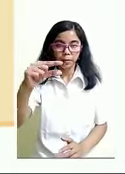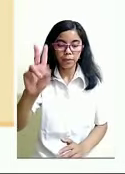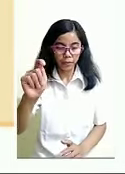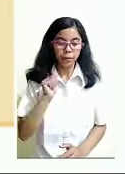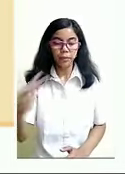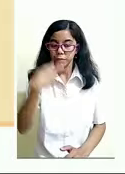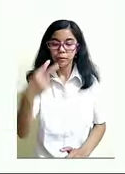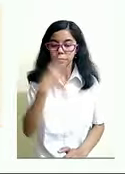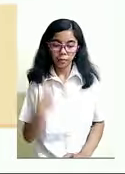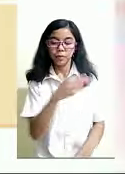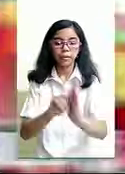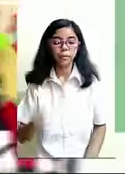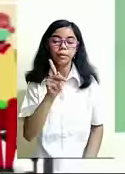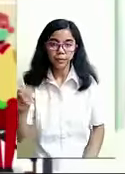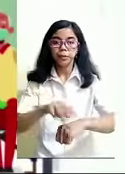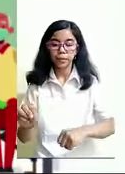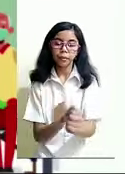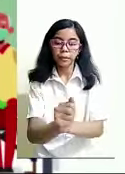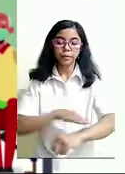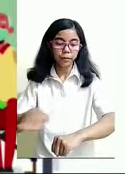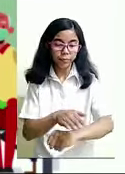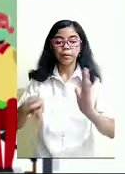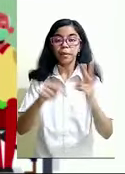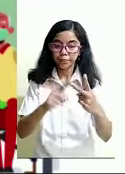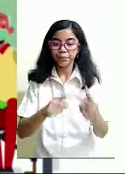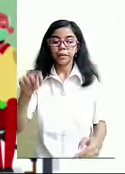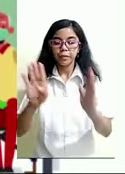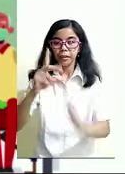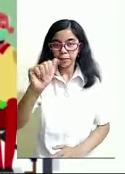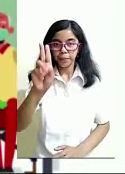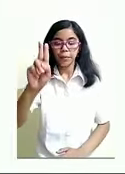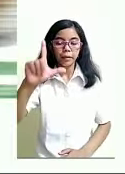Suara kita menentukan masa depan bangsa. Pemilih berdaulat, negara kuat.